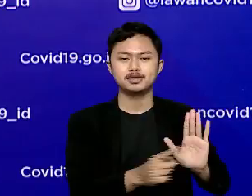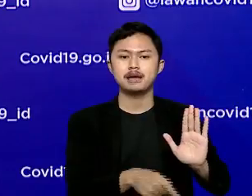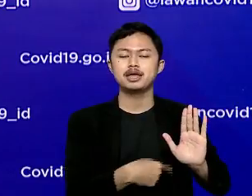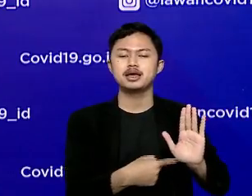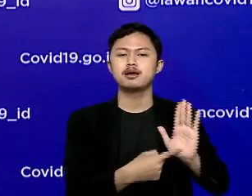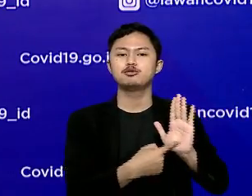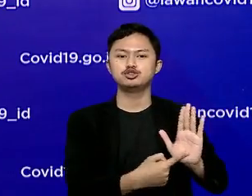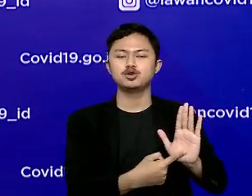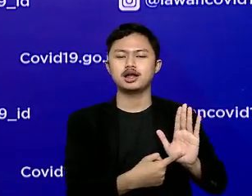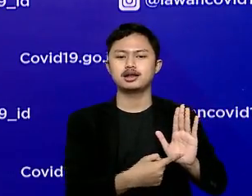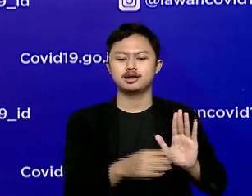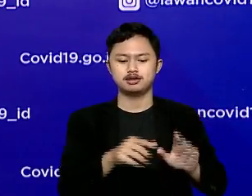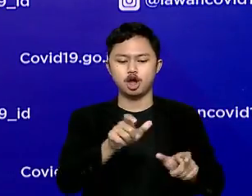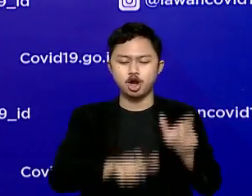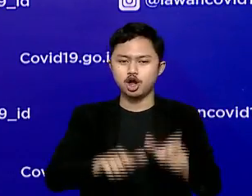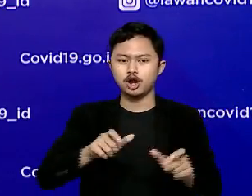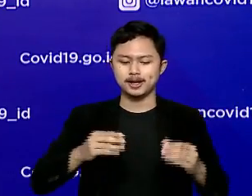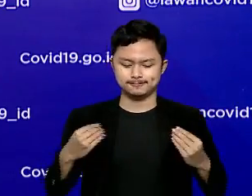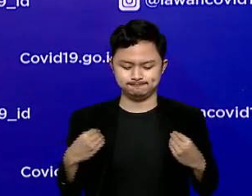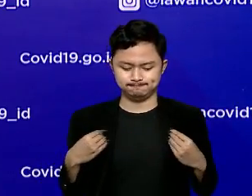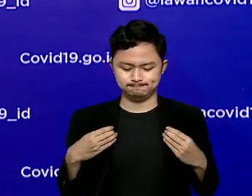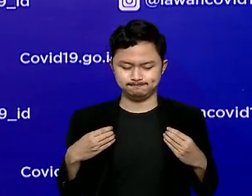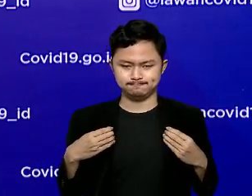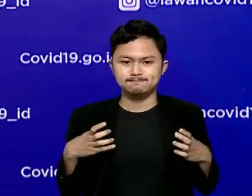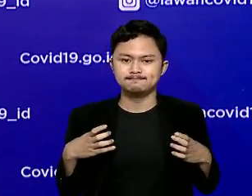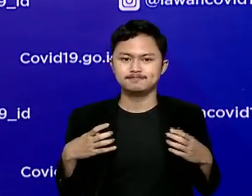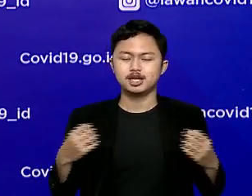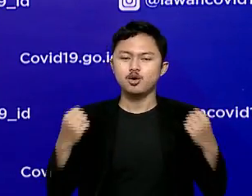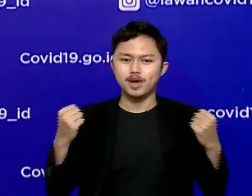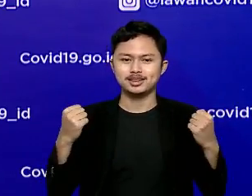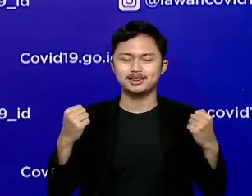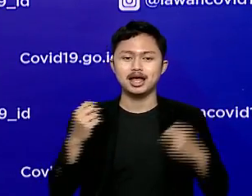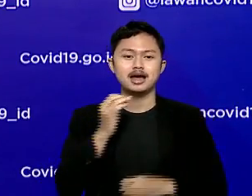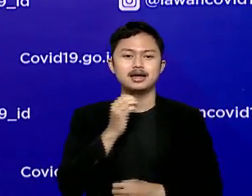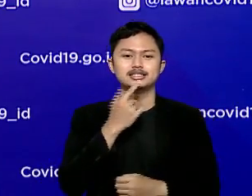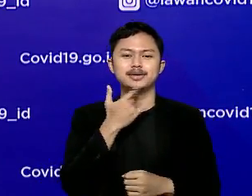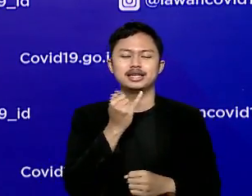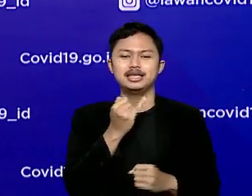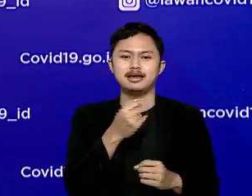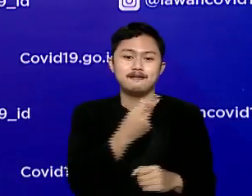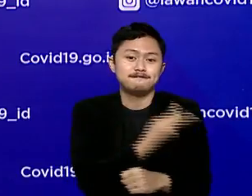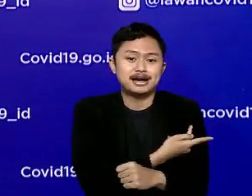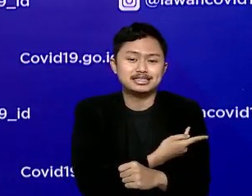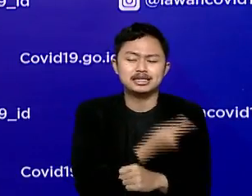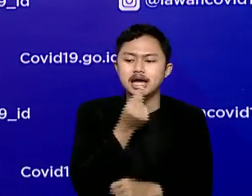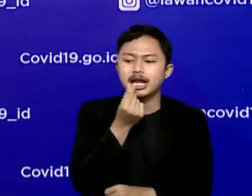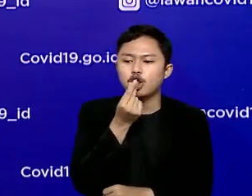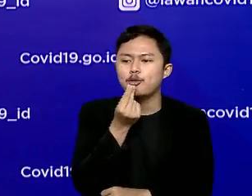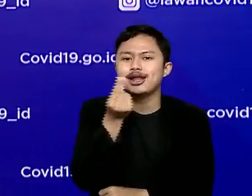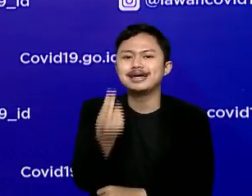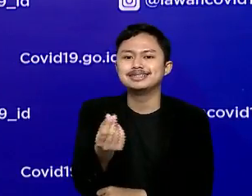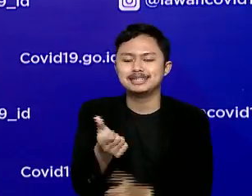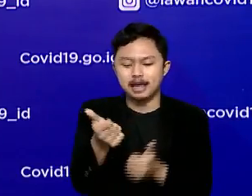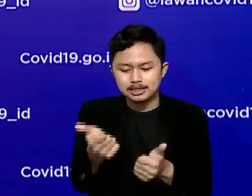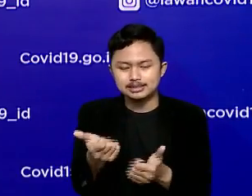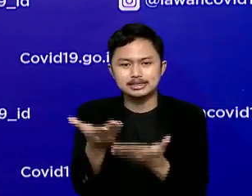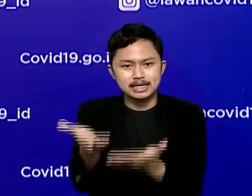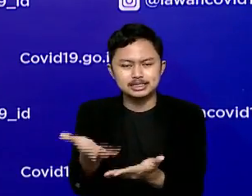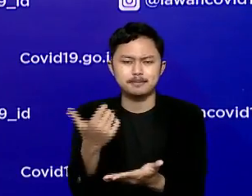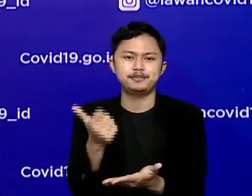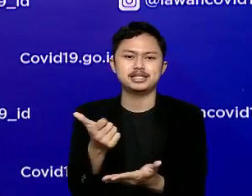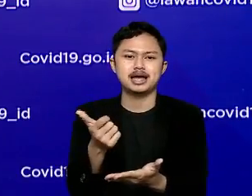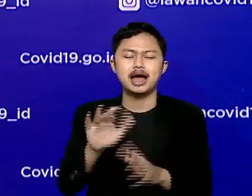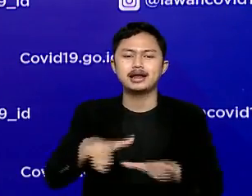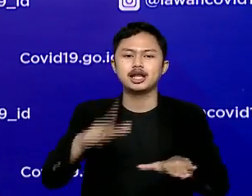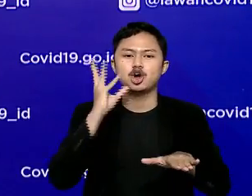kemampuan pembentukan antibodi sehingga vaksin dapat direkomendasikan untuk anak kelompok usia 6 sampai dengan